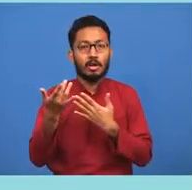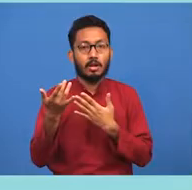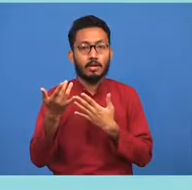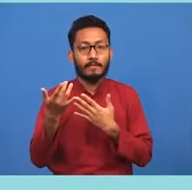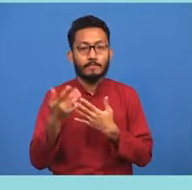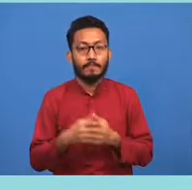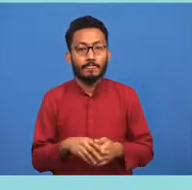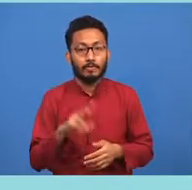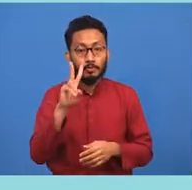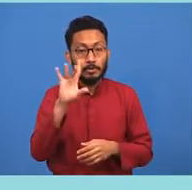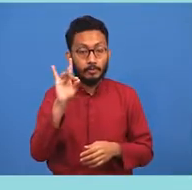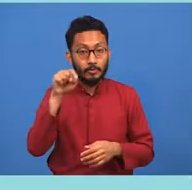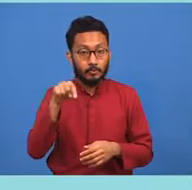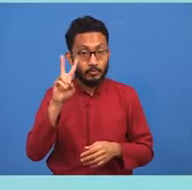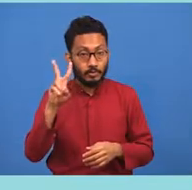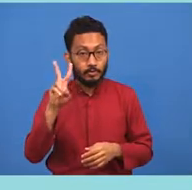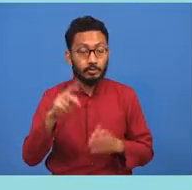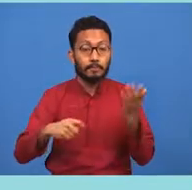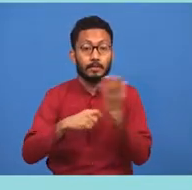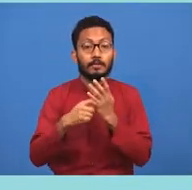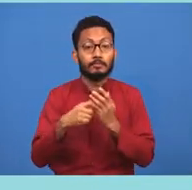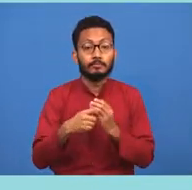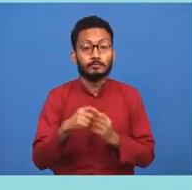28.6 darjah Celsius tambah